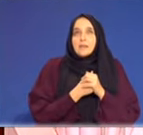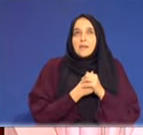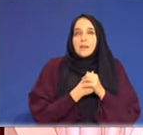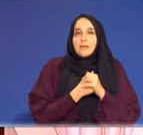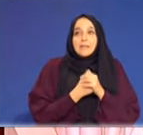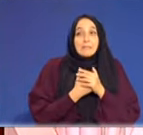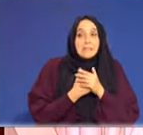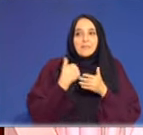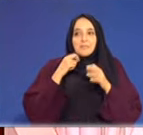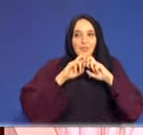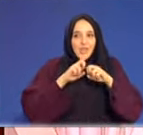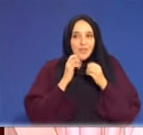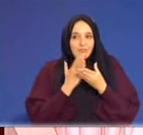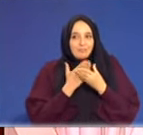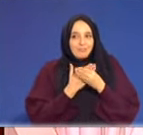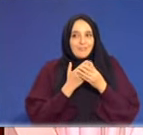دقيقة